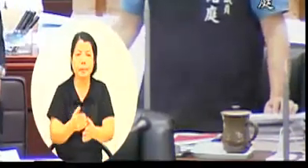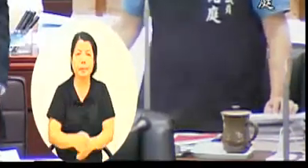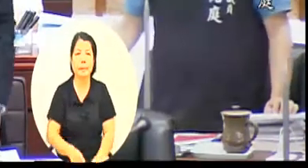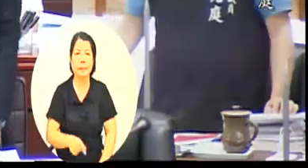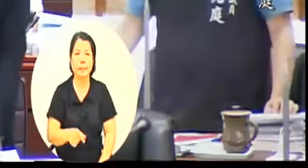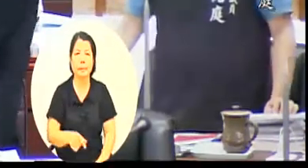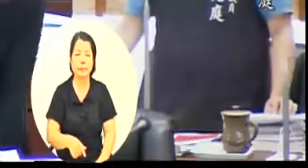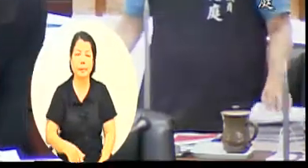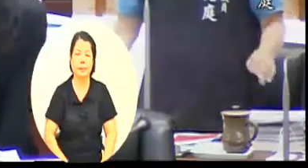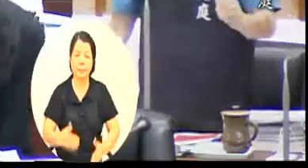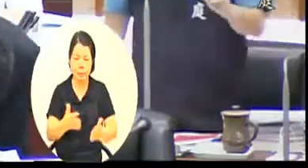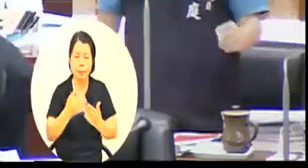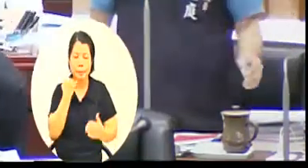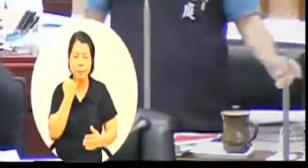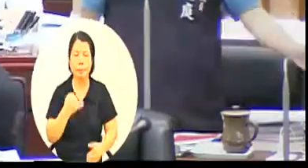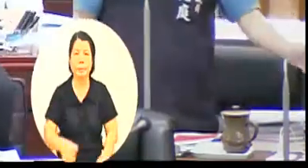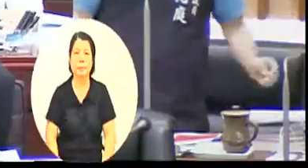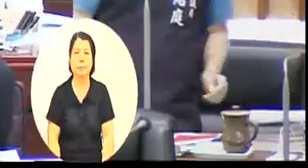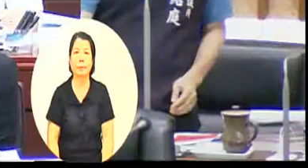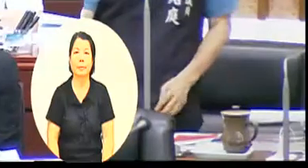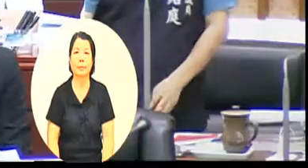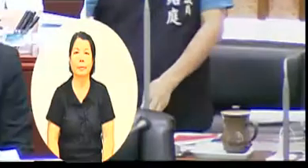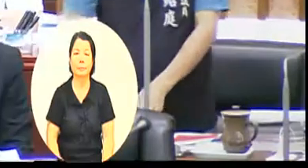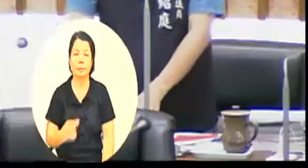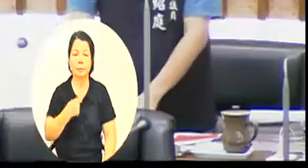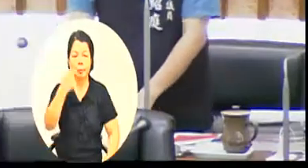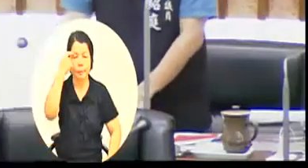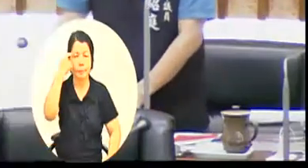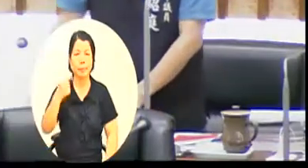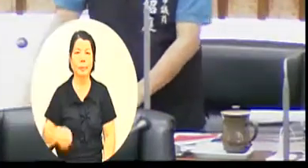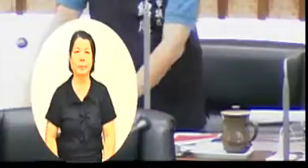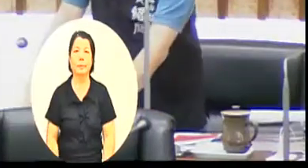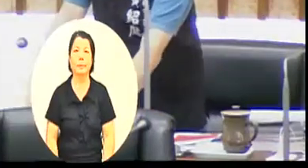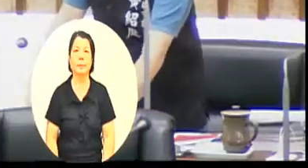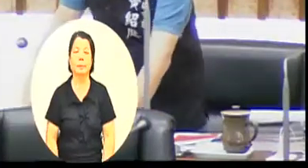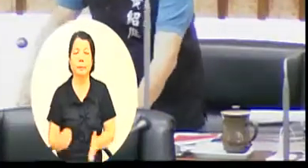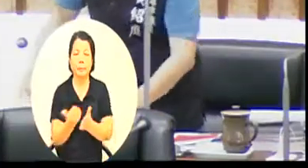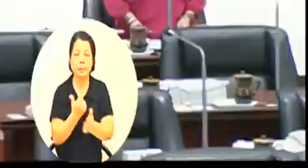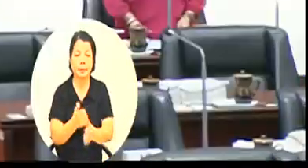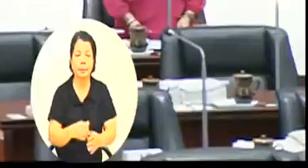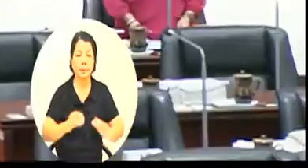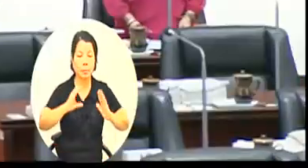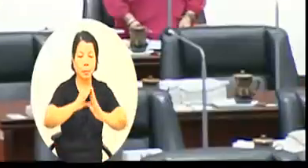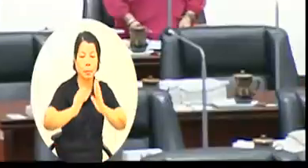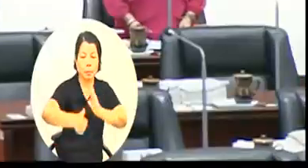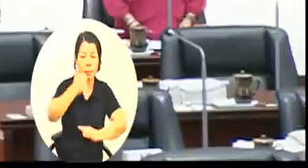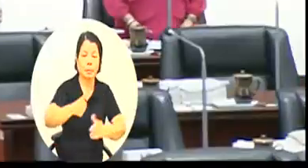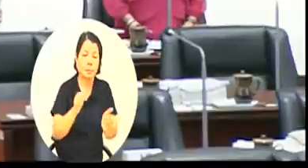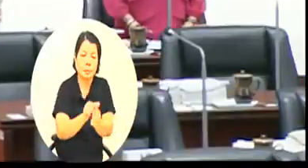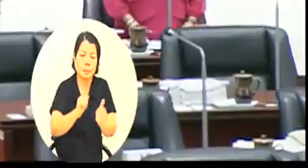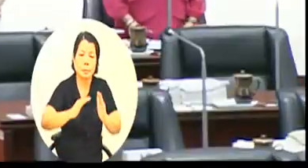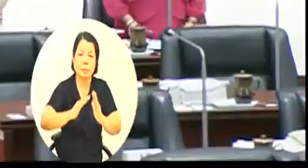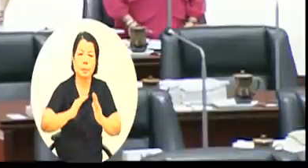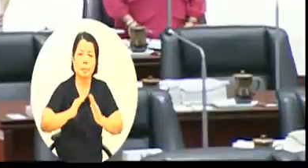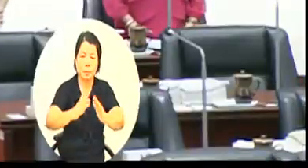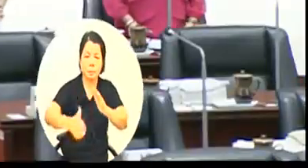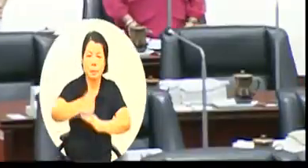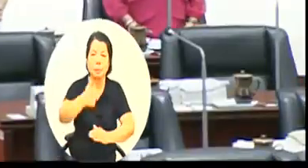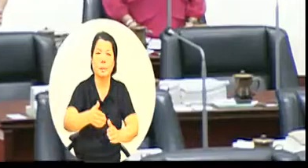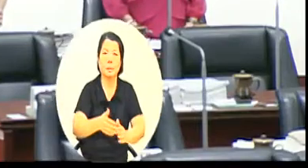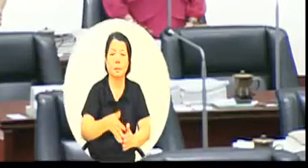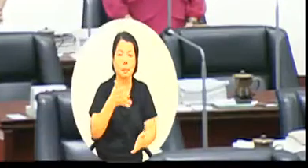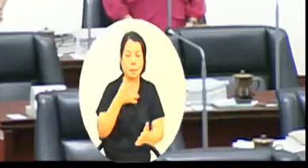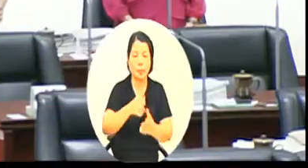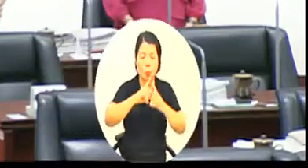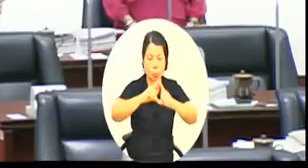以吗？可以，好，谢谢。 那我想我们刚刚听到局长还有副市长你讲到一个，我们就是想要